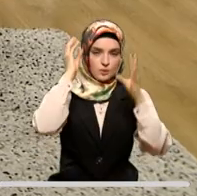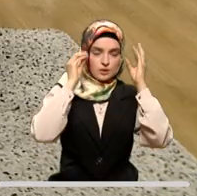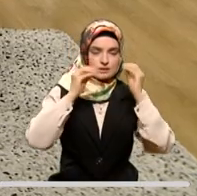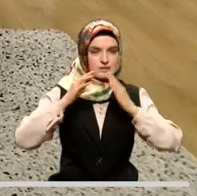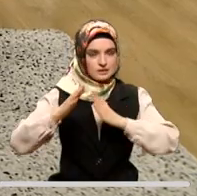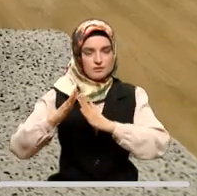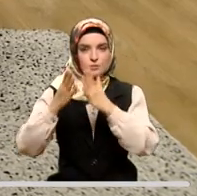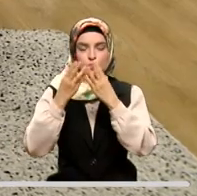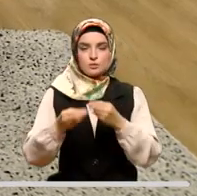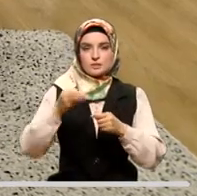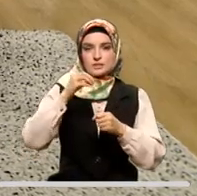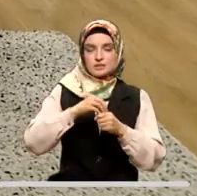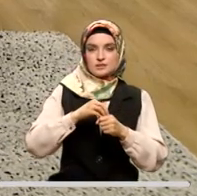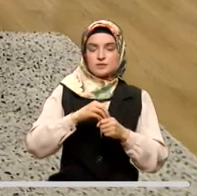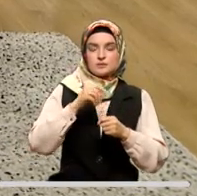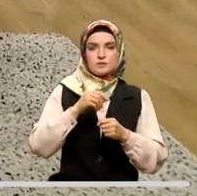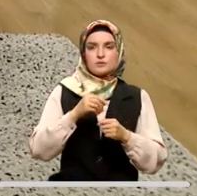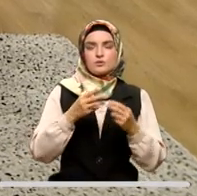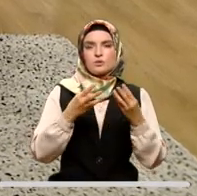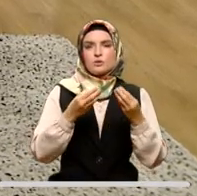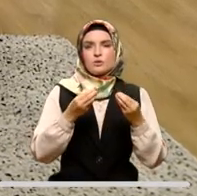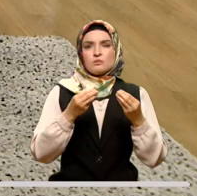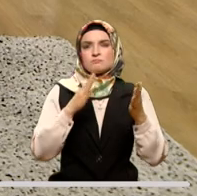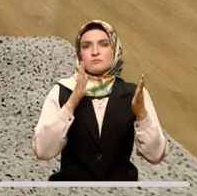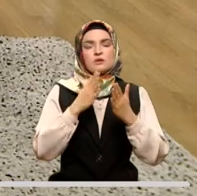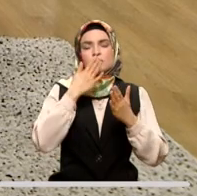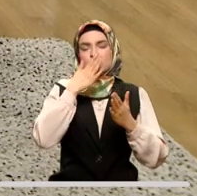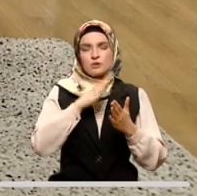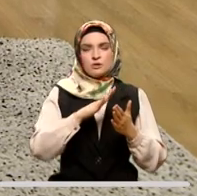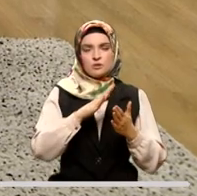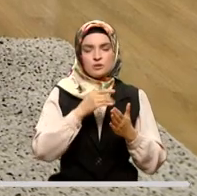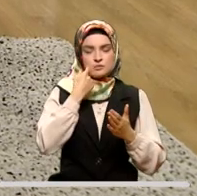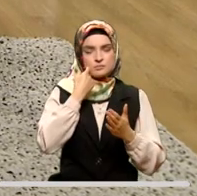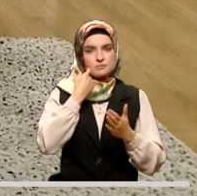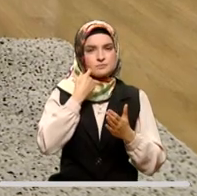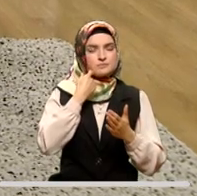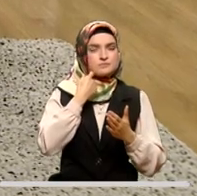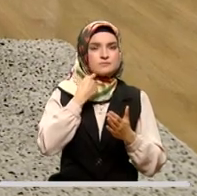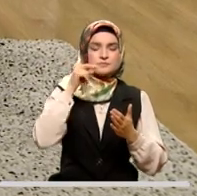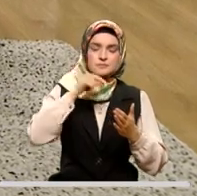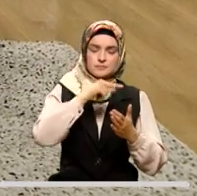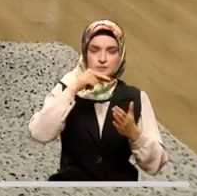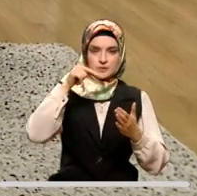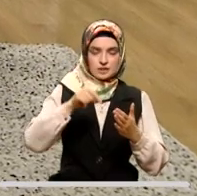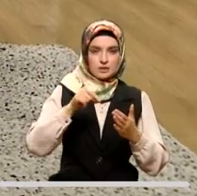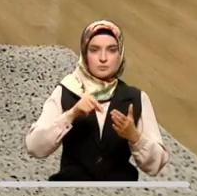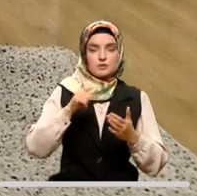program. Tabii çok şey bulmadı, çok ciddi bir karşılık bulmadı. Biz şimdi Allah nasip